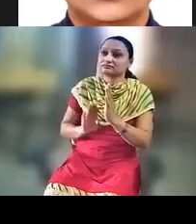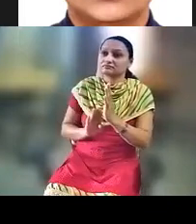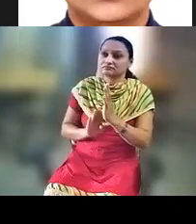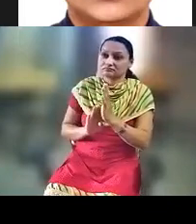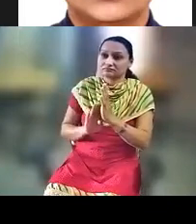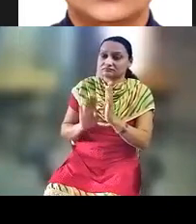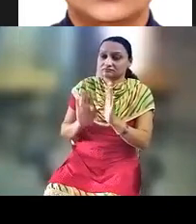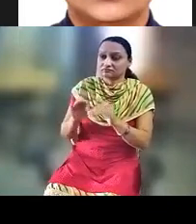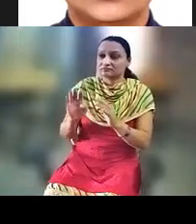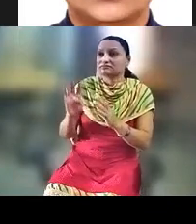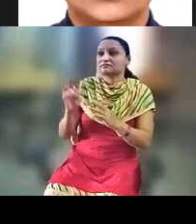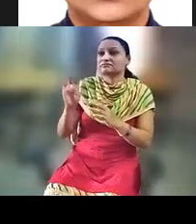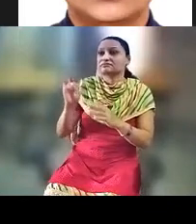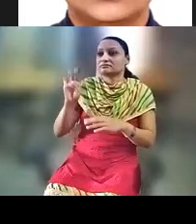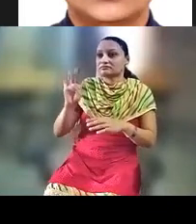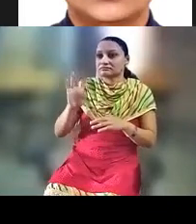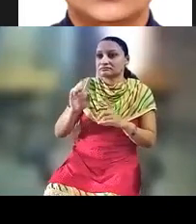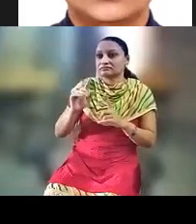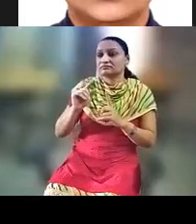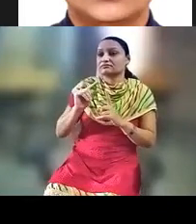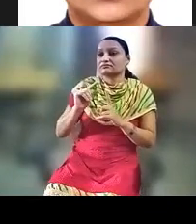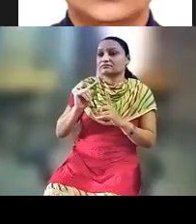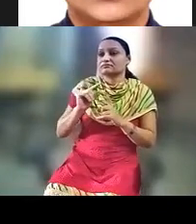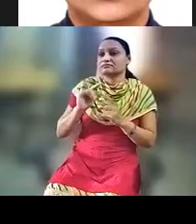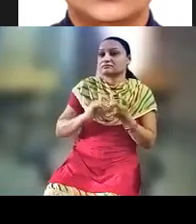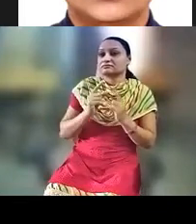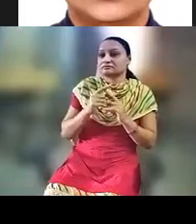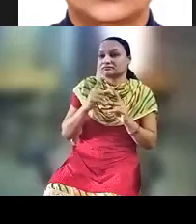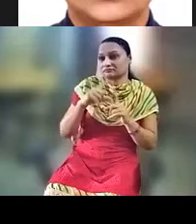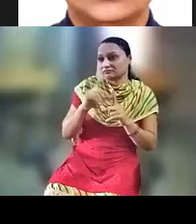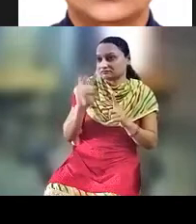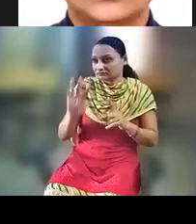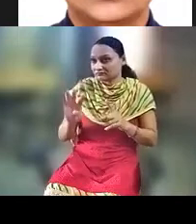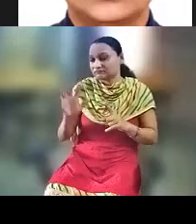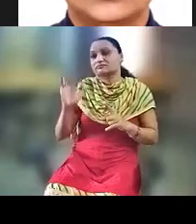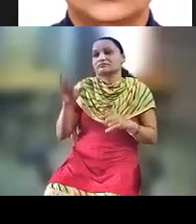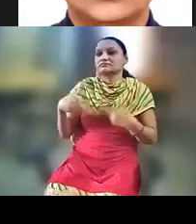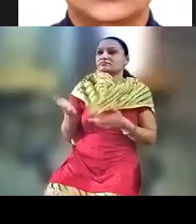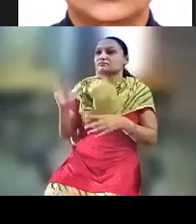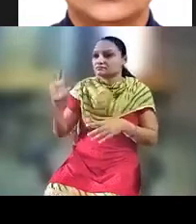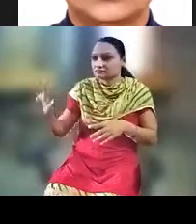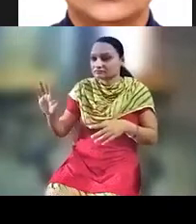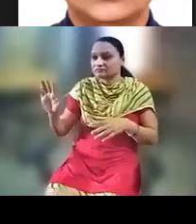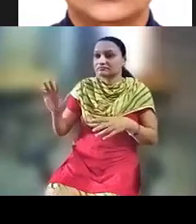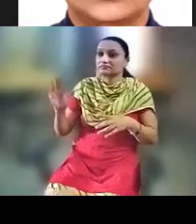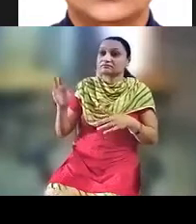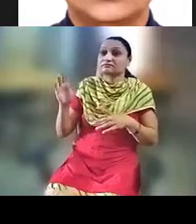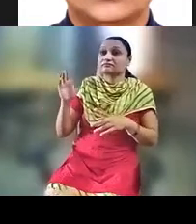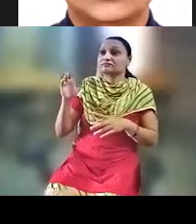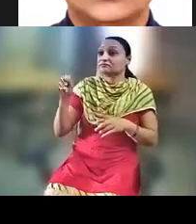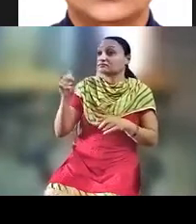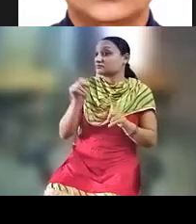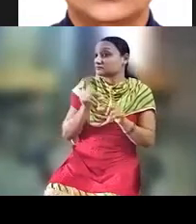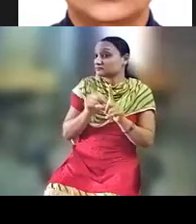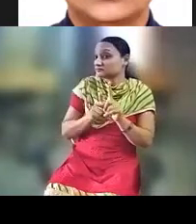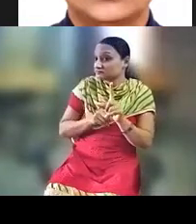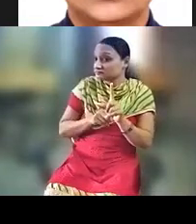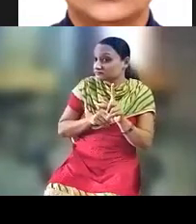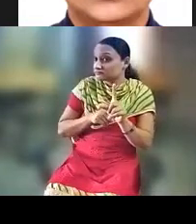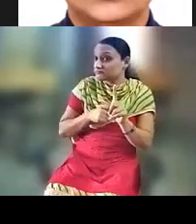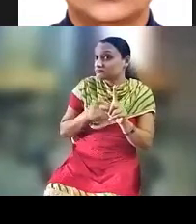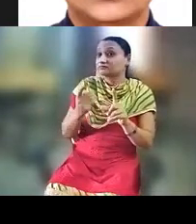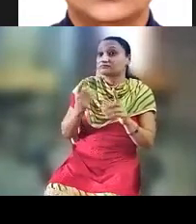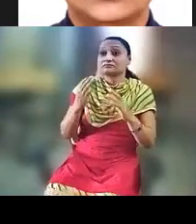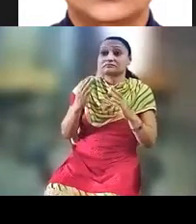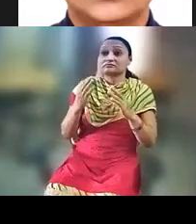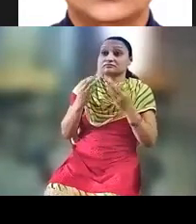क्लास 4 में है, 5 में है, पर क्योंकि वो 1.5 साल वो स्कूल नहीं गए, उनको कुछ भी नहीं आता, उनको